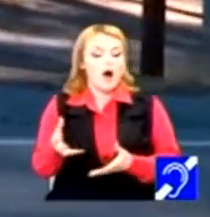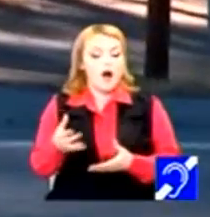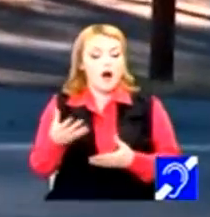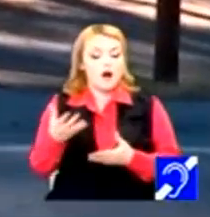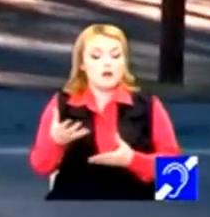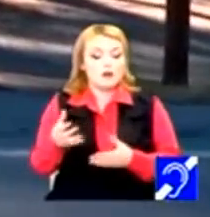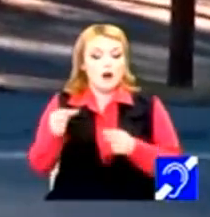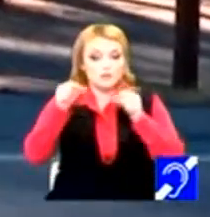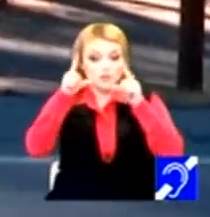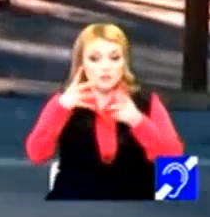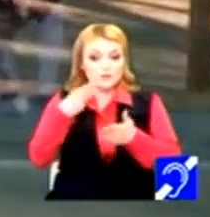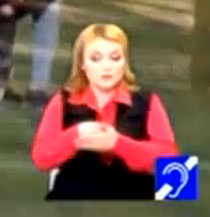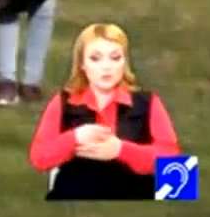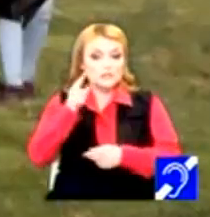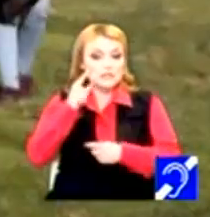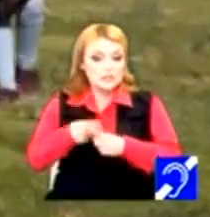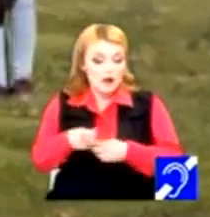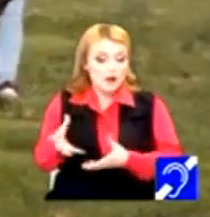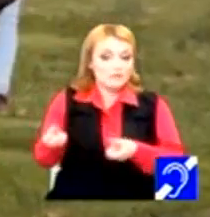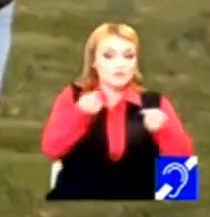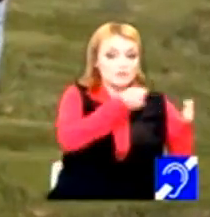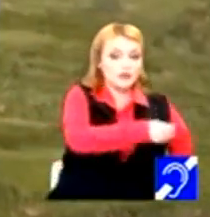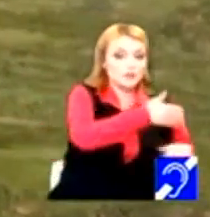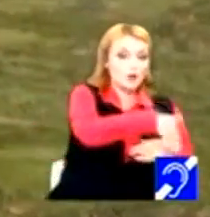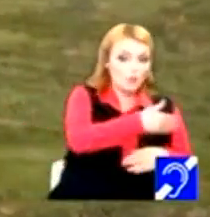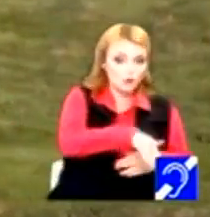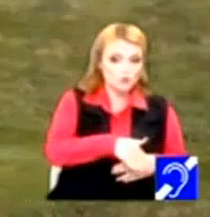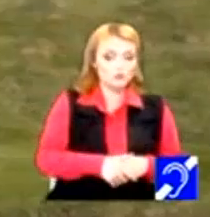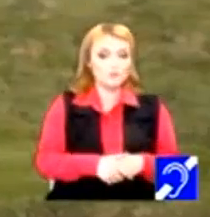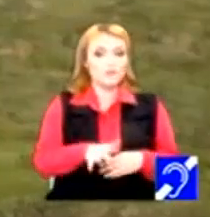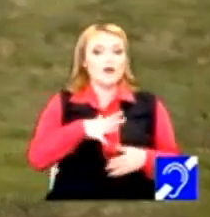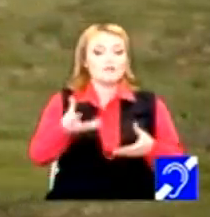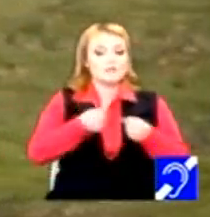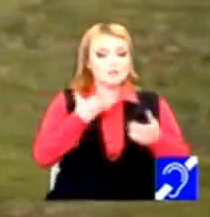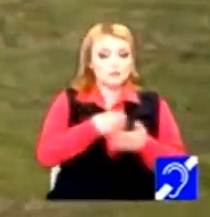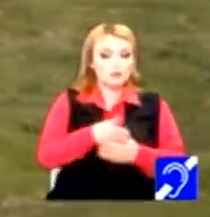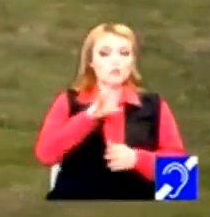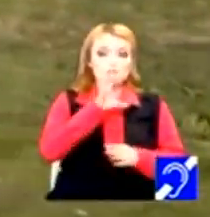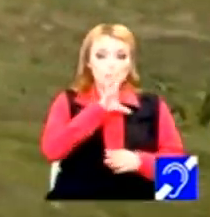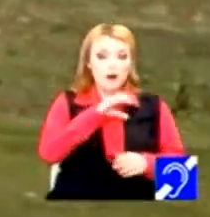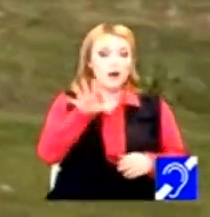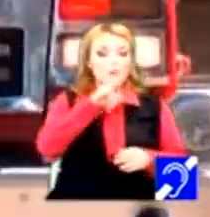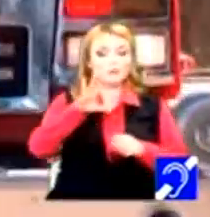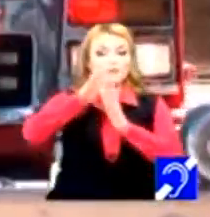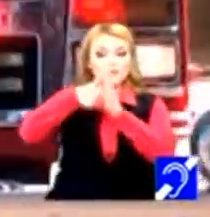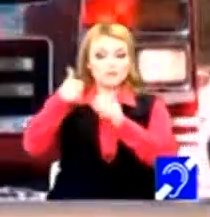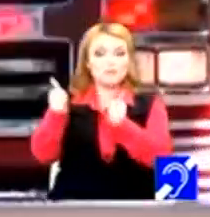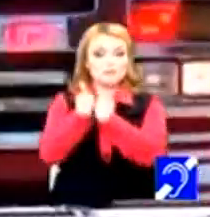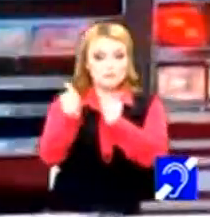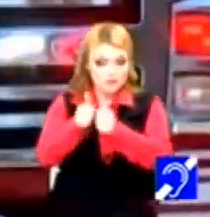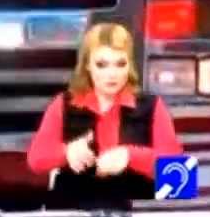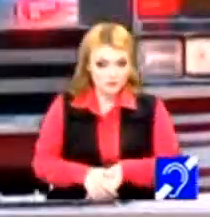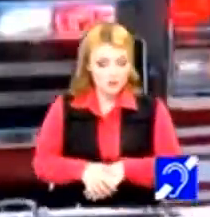afară, s-a întors în casă pentru a lua cățelul familiei. Apoi a alertat pe vecini care au salvat restul familiei. După